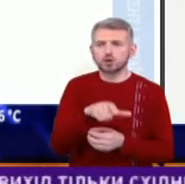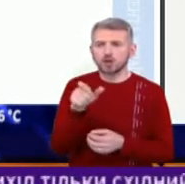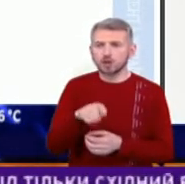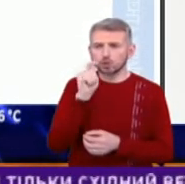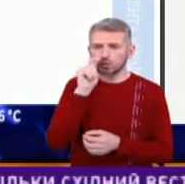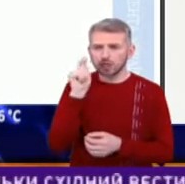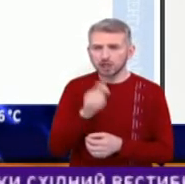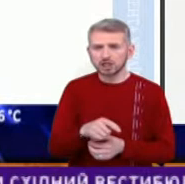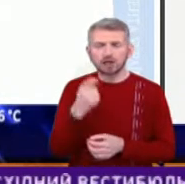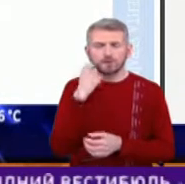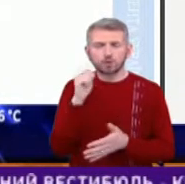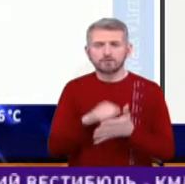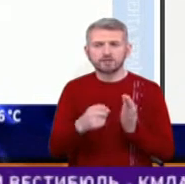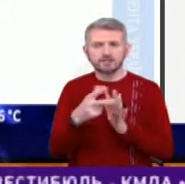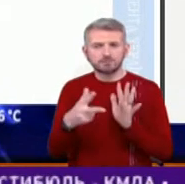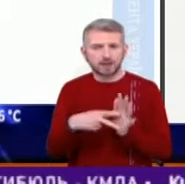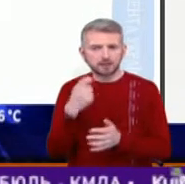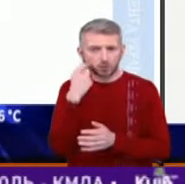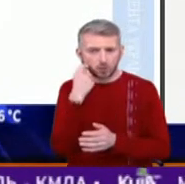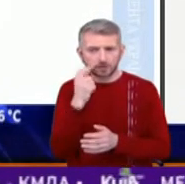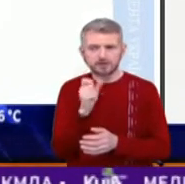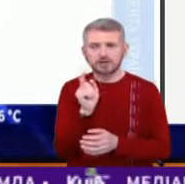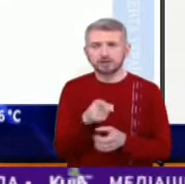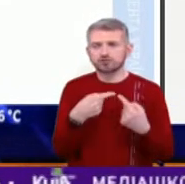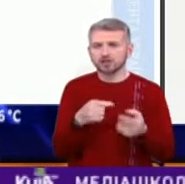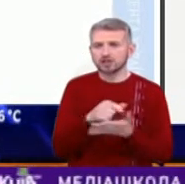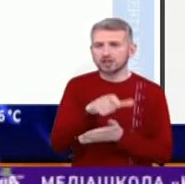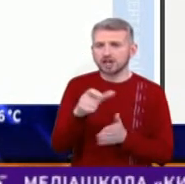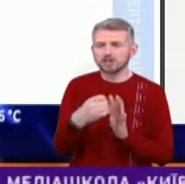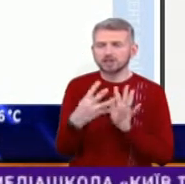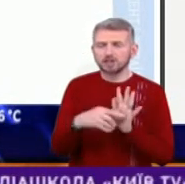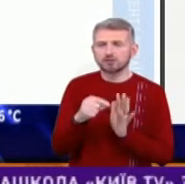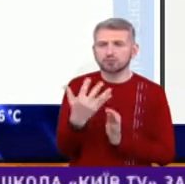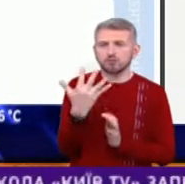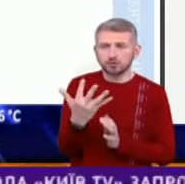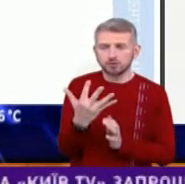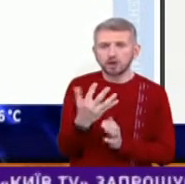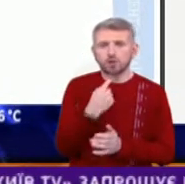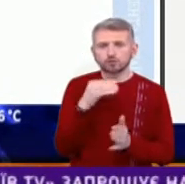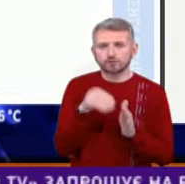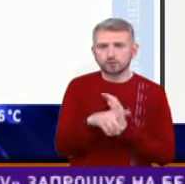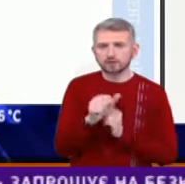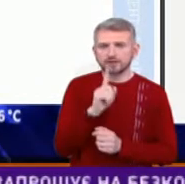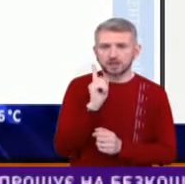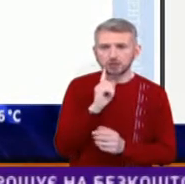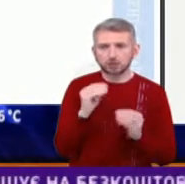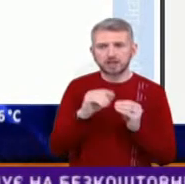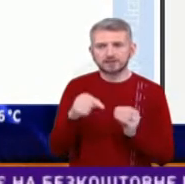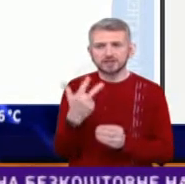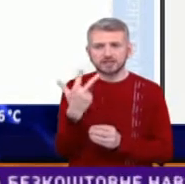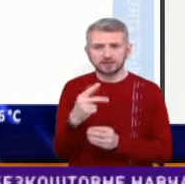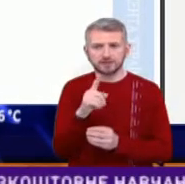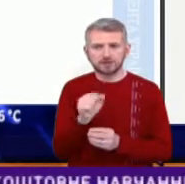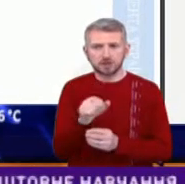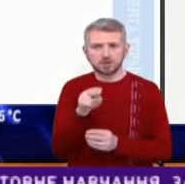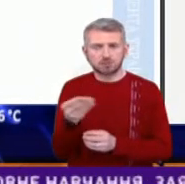України віком від 18 років за тих чи інших кандидатів 19,5% голосували б за Зеленського, 10,3%